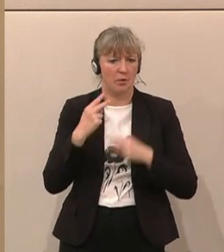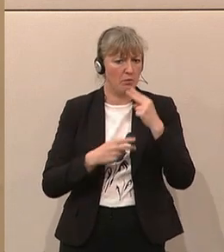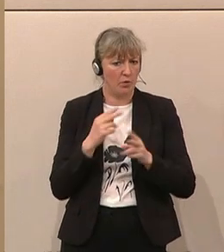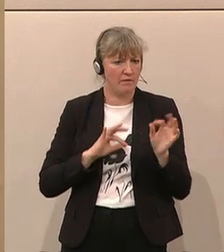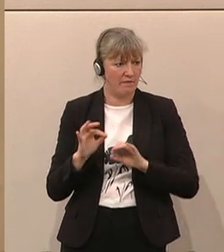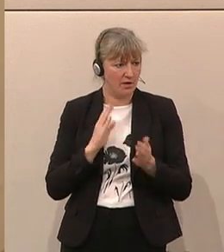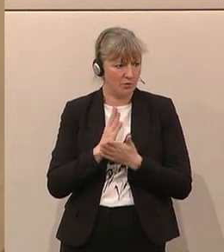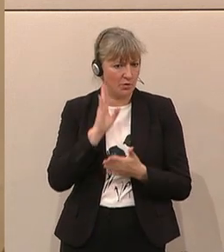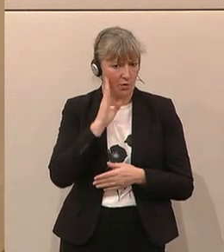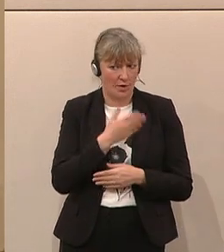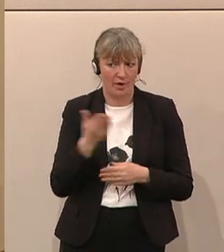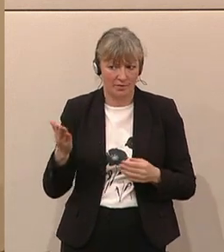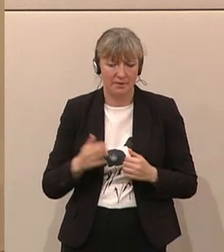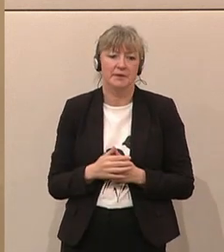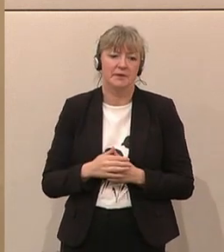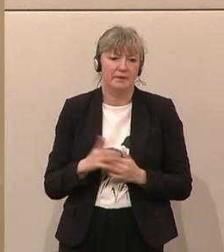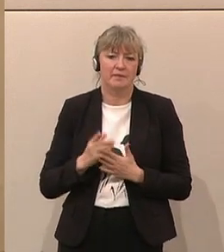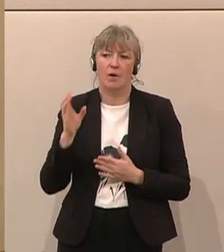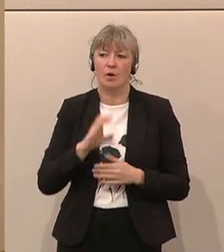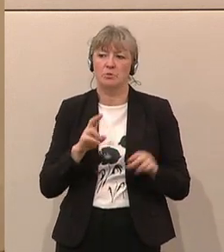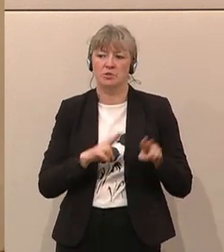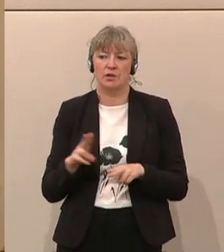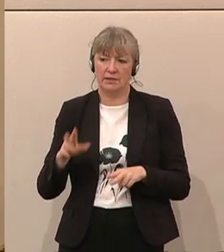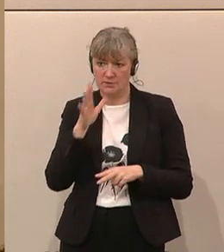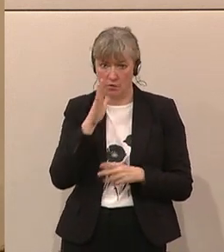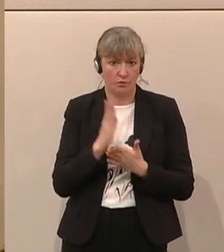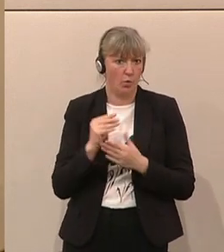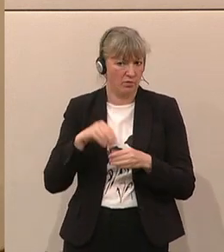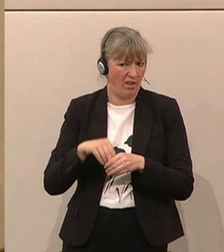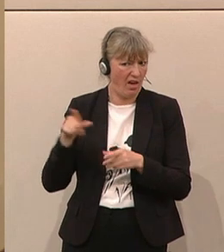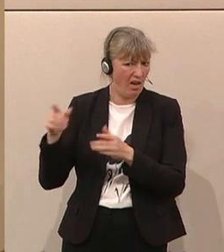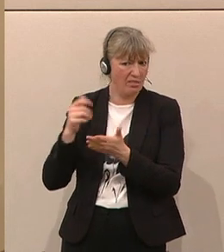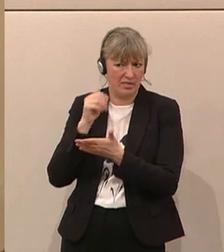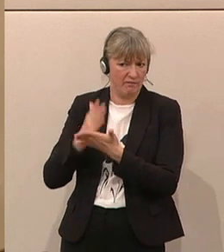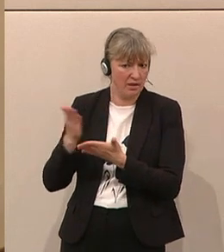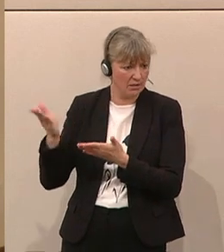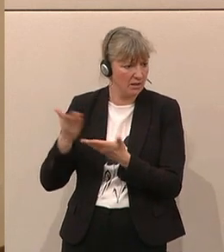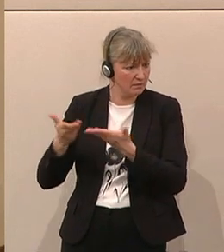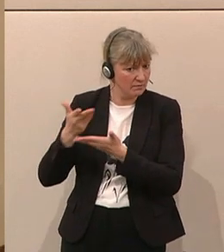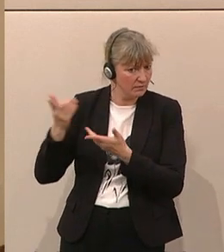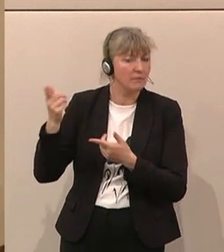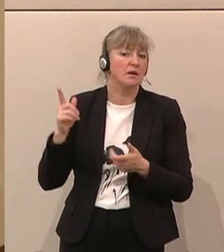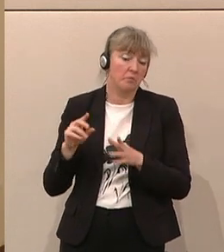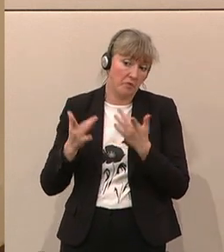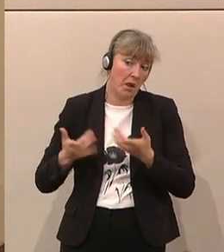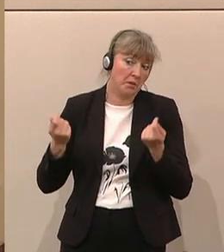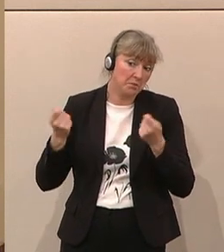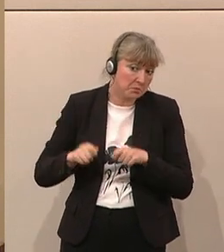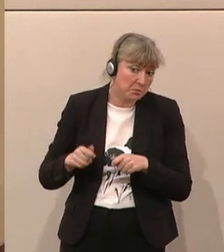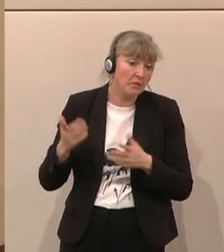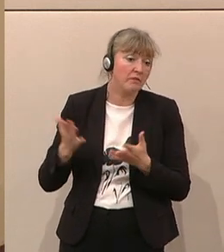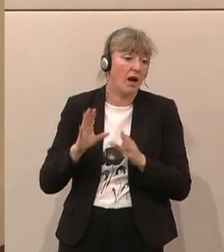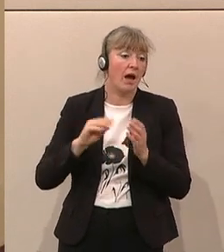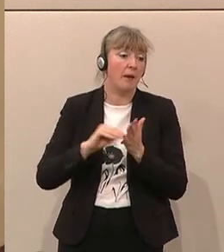haben es heute schon gehört, am Europäischen Gerichtshof noch anhängig sind, die vielleicht zum Entschluss kommen, dass dieses